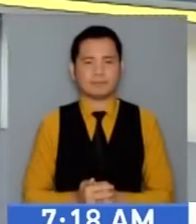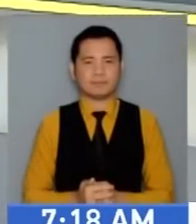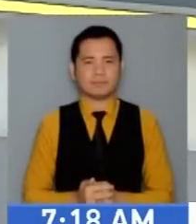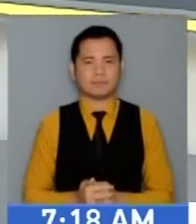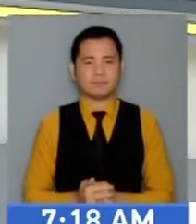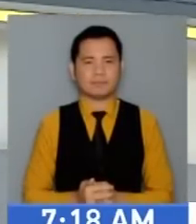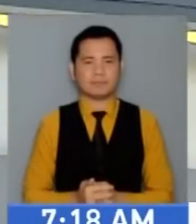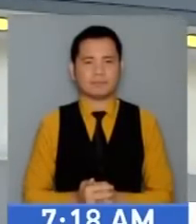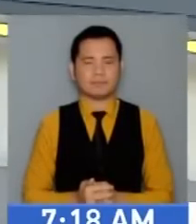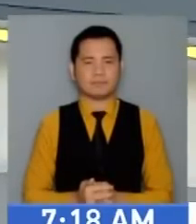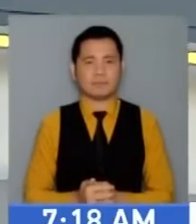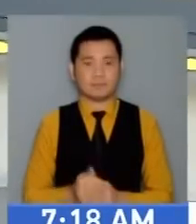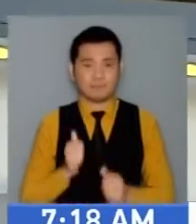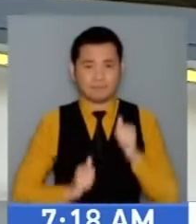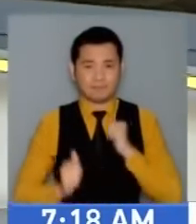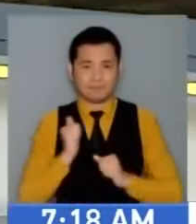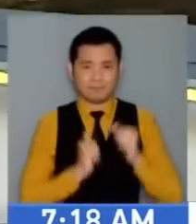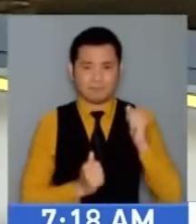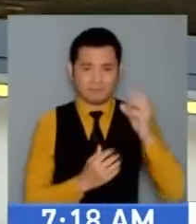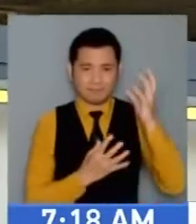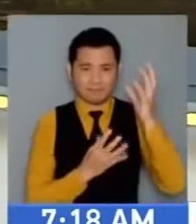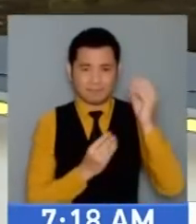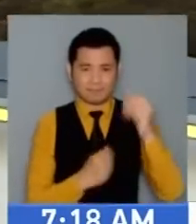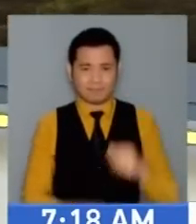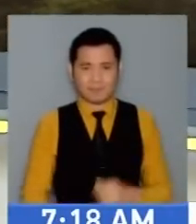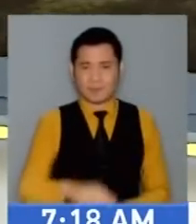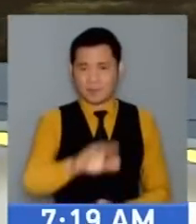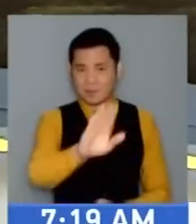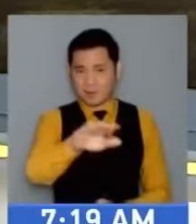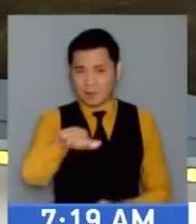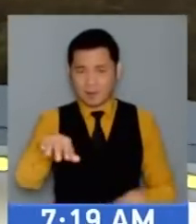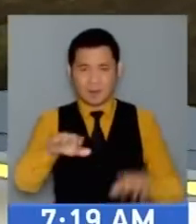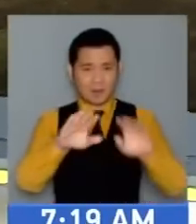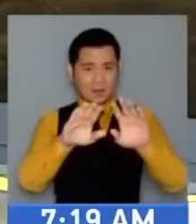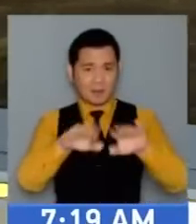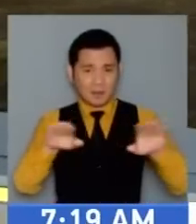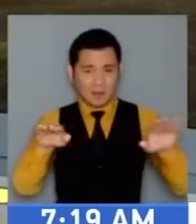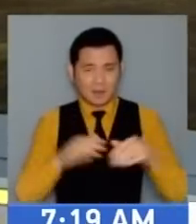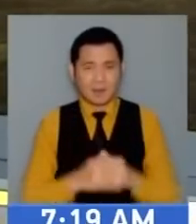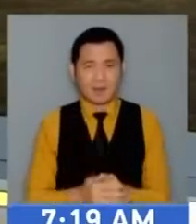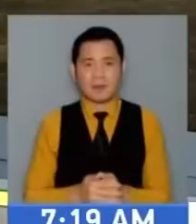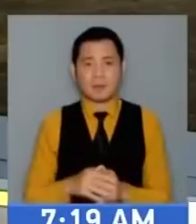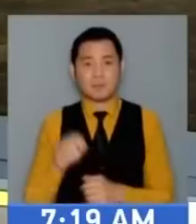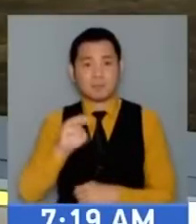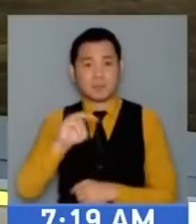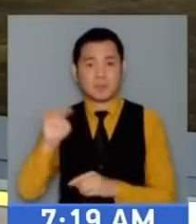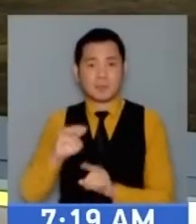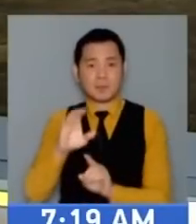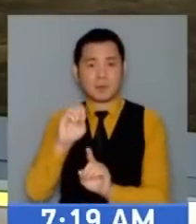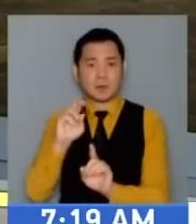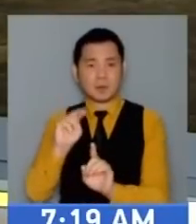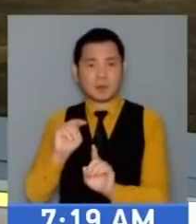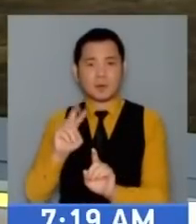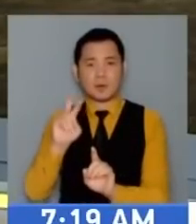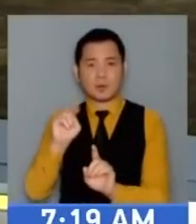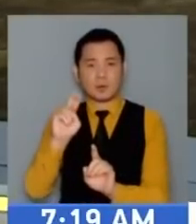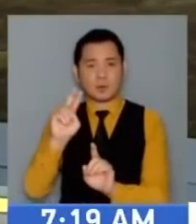Ating unang chika, sulit ang P-Popcon Manila 2023 dahil sa dynamic at